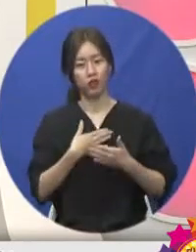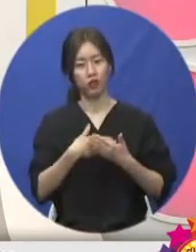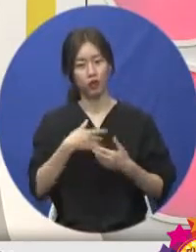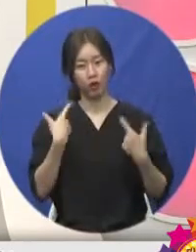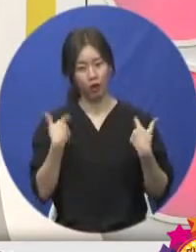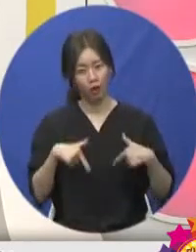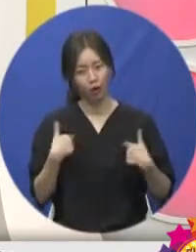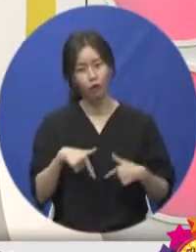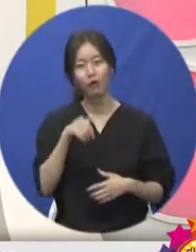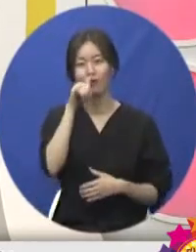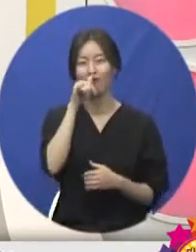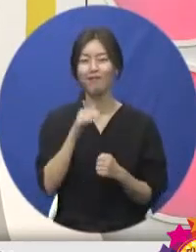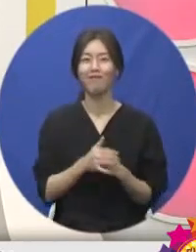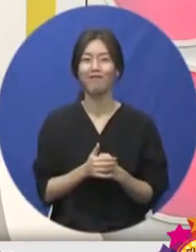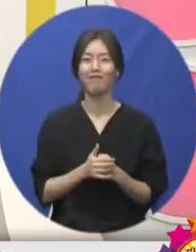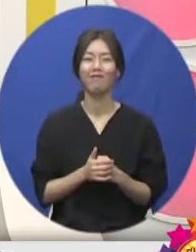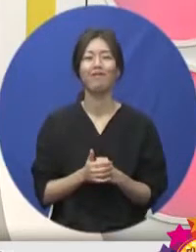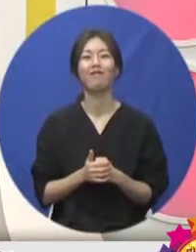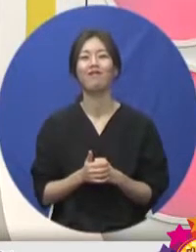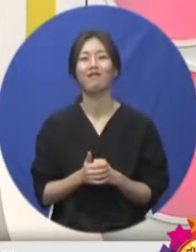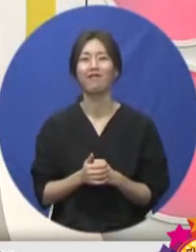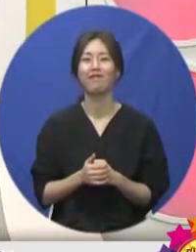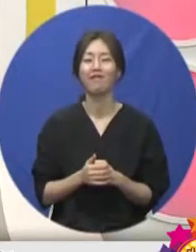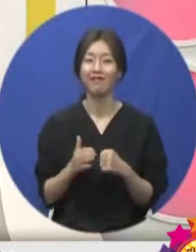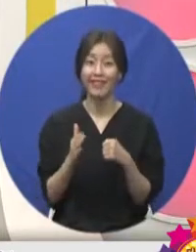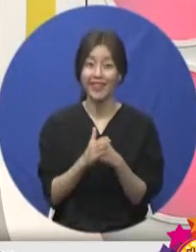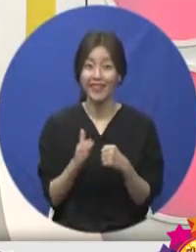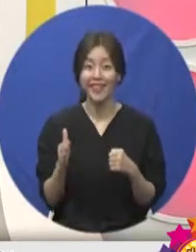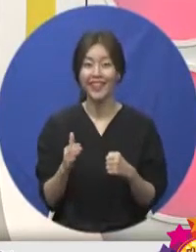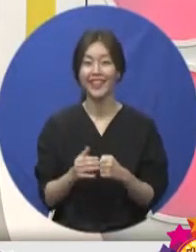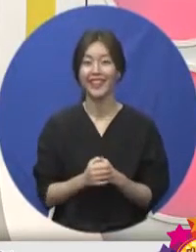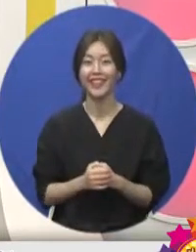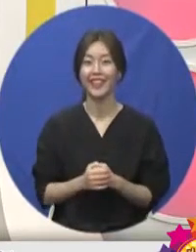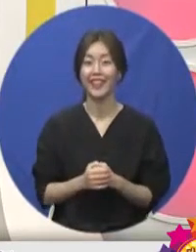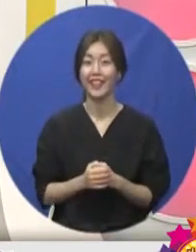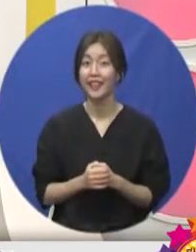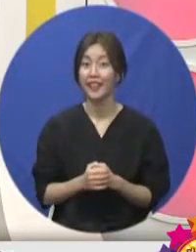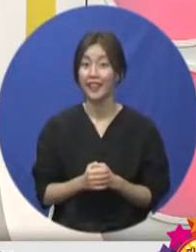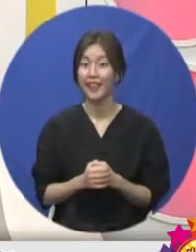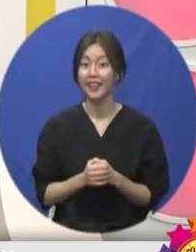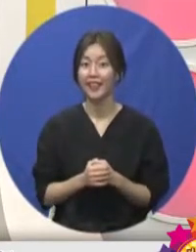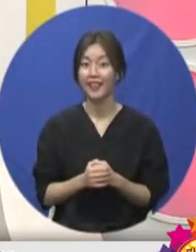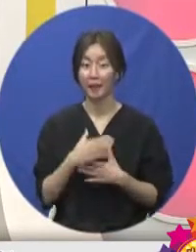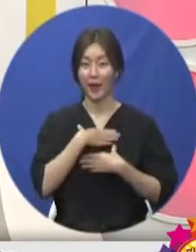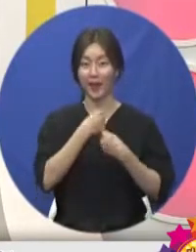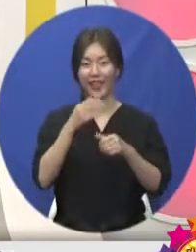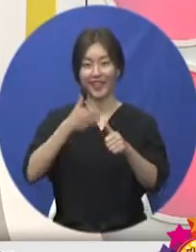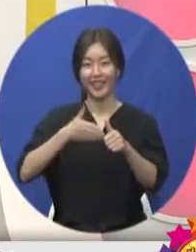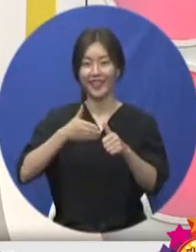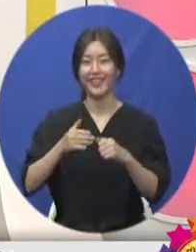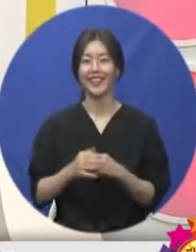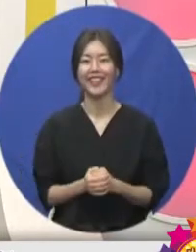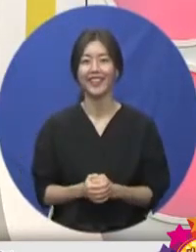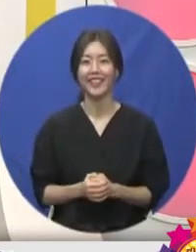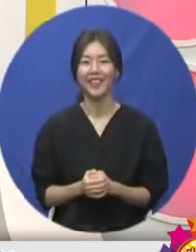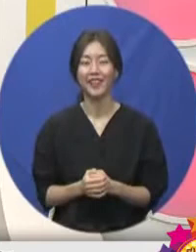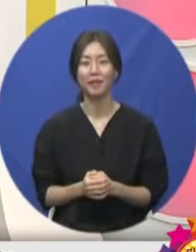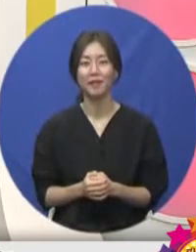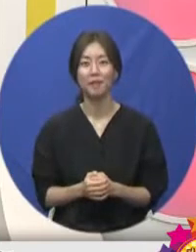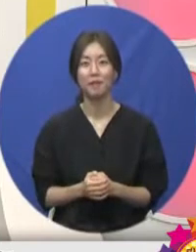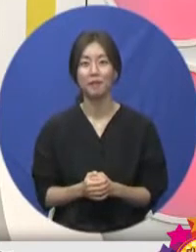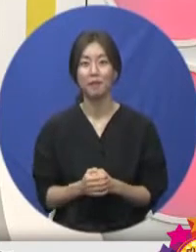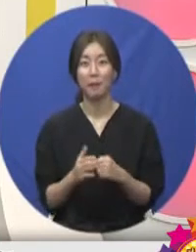항상. 가수들도 그래요. 예. 예, 그러니까 우리 남 앞에 남 앞에 예, 아버님 편안하게 하시면 돼요. 예.